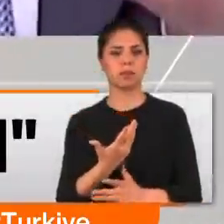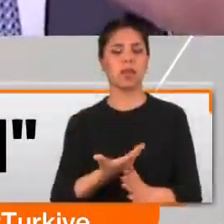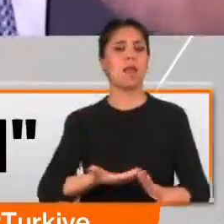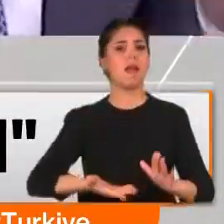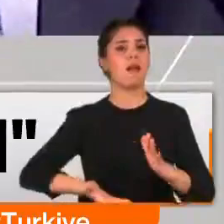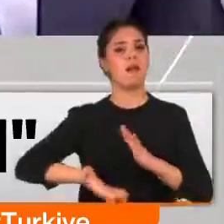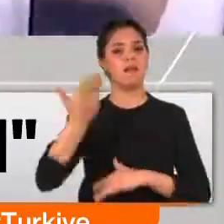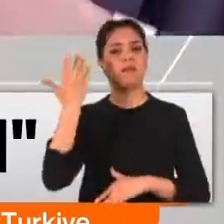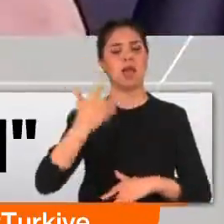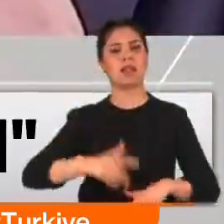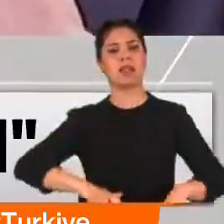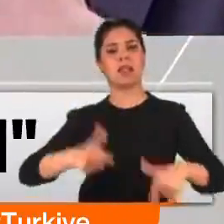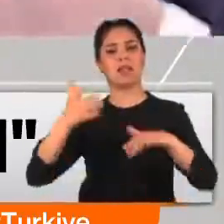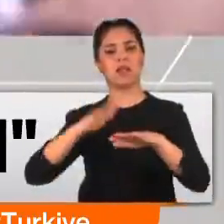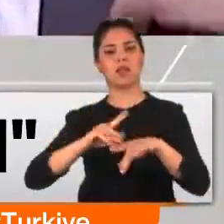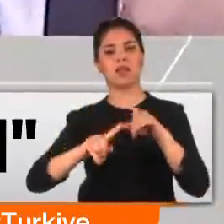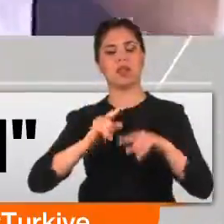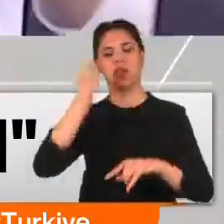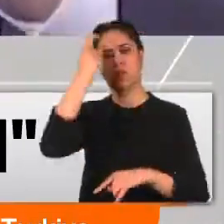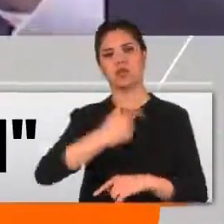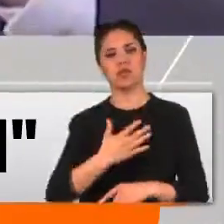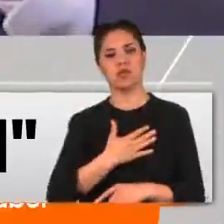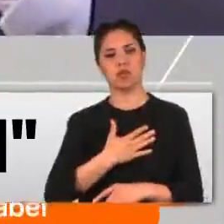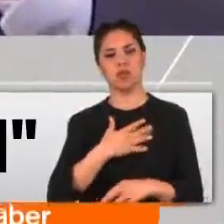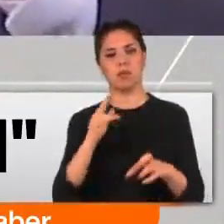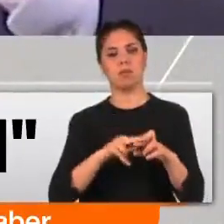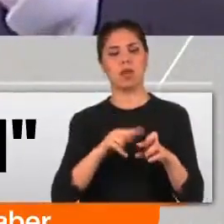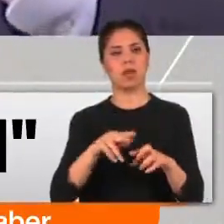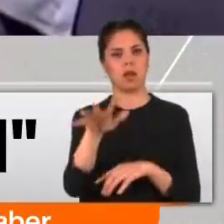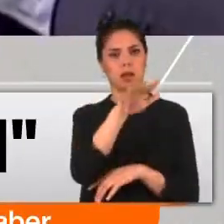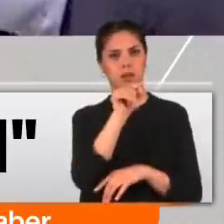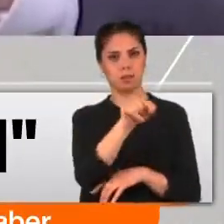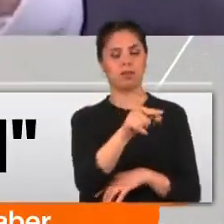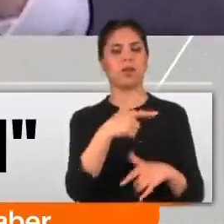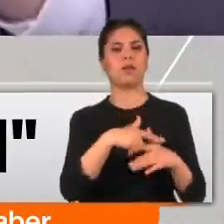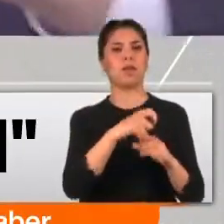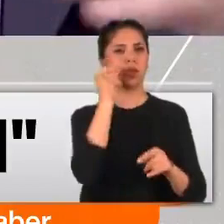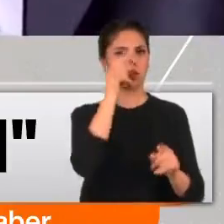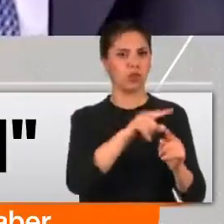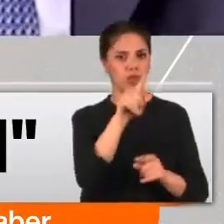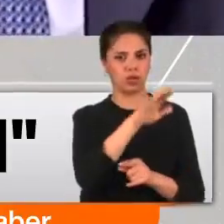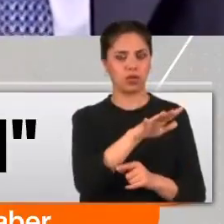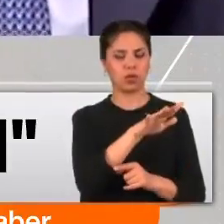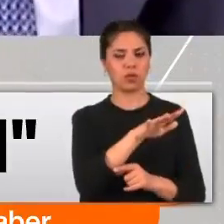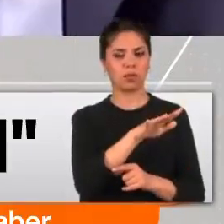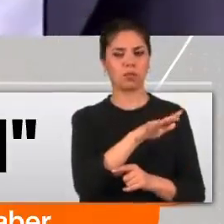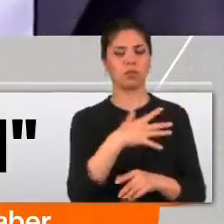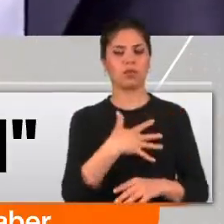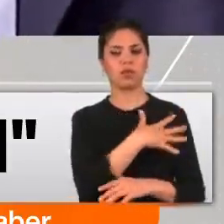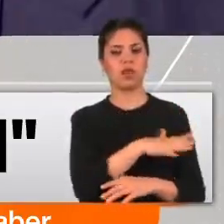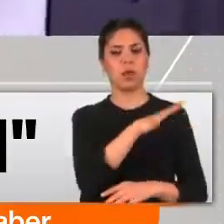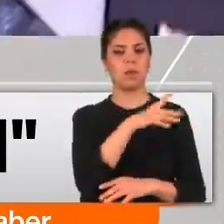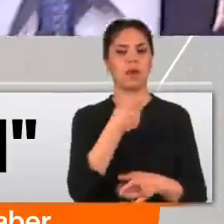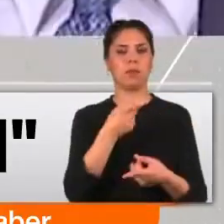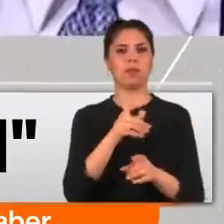fazla İftira atılan siyasetçisiyim ben. PKK'lılar, FETÖ'cüler ve CHP'nin